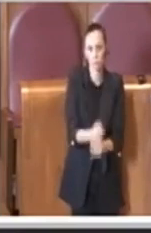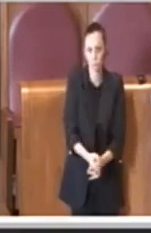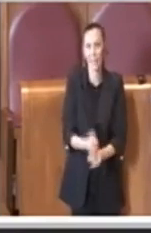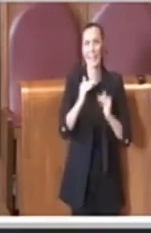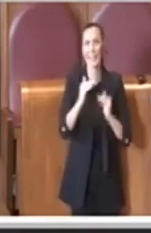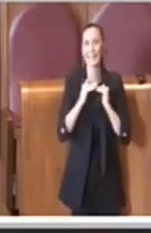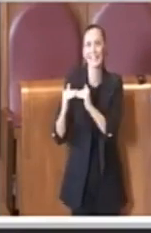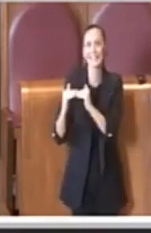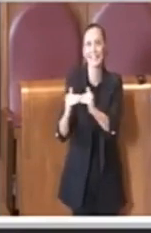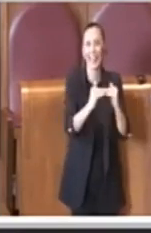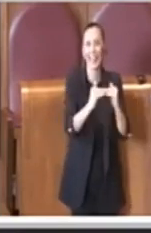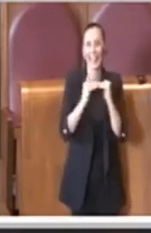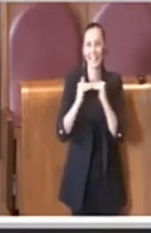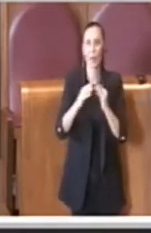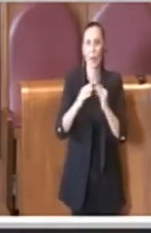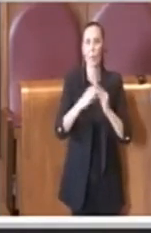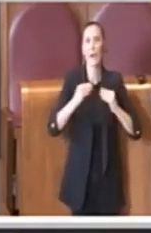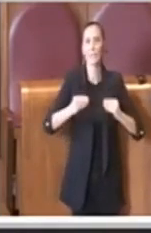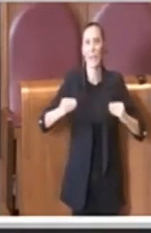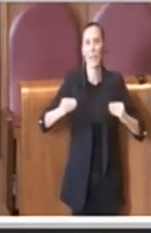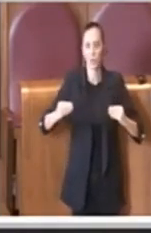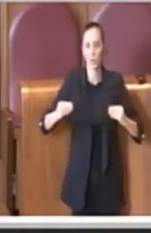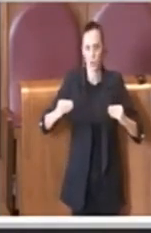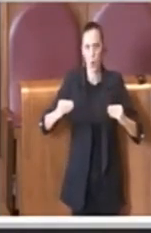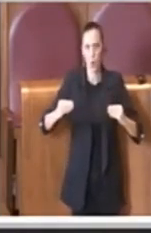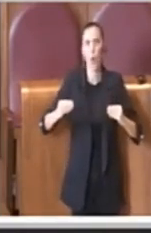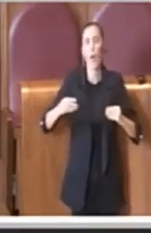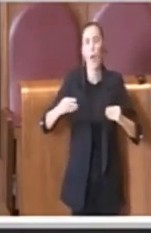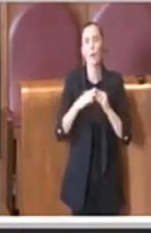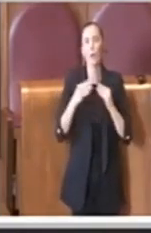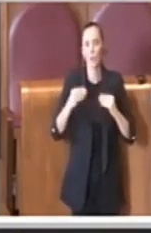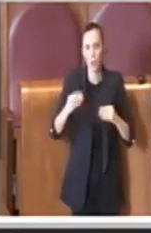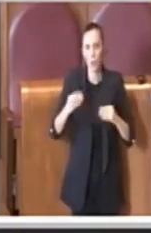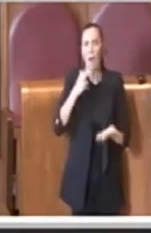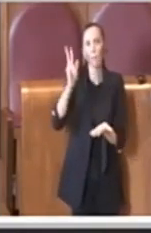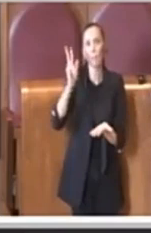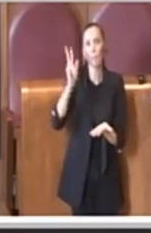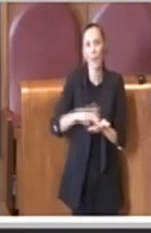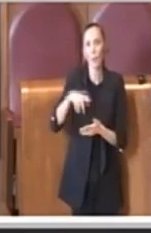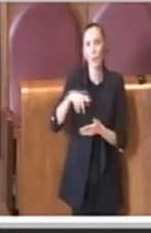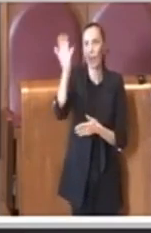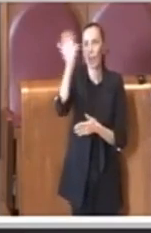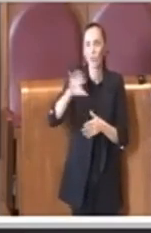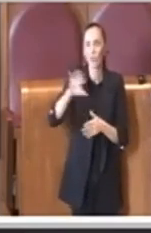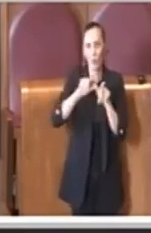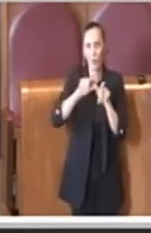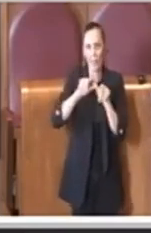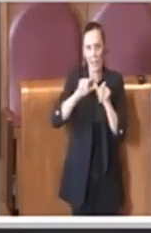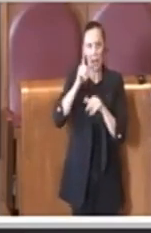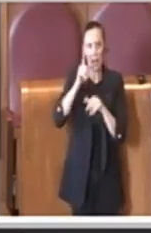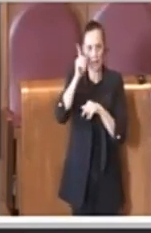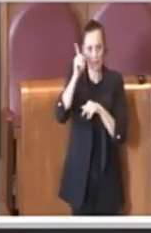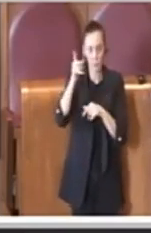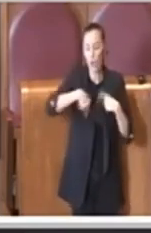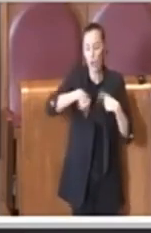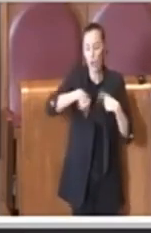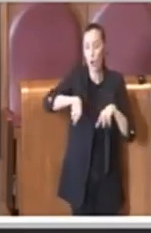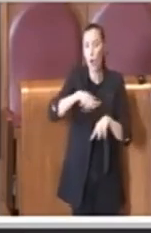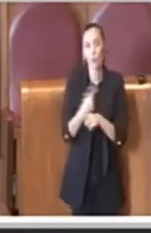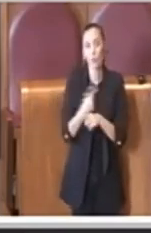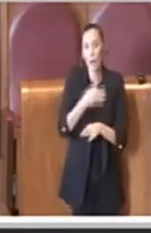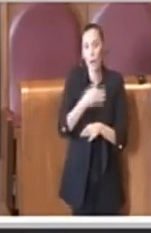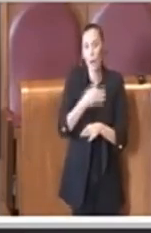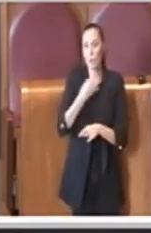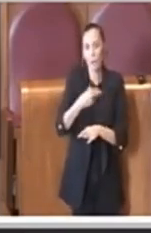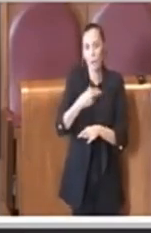standard di qualificazione professionale approvati anche dalla regione Lazio perché dobbiamo tenere conto